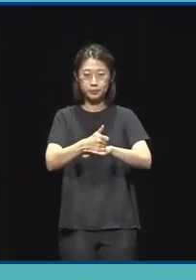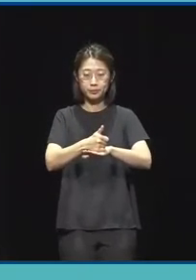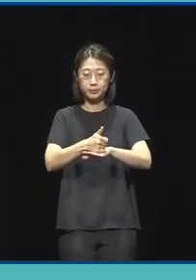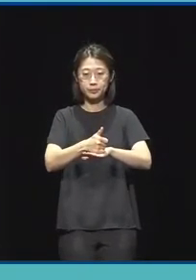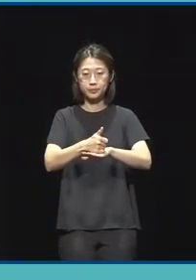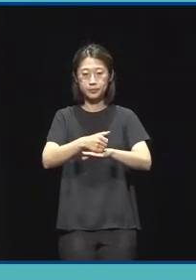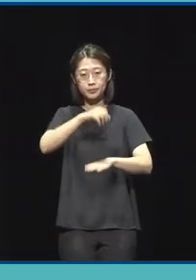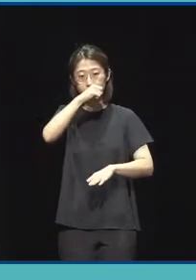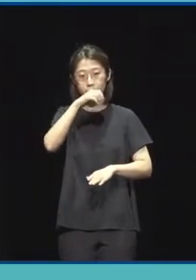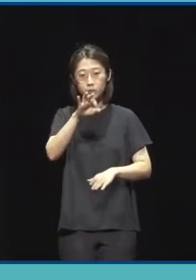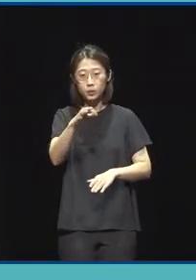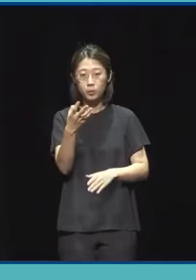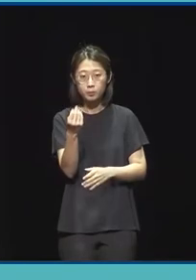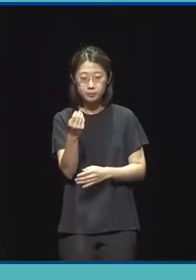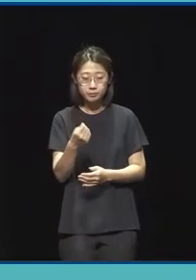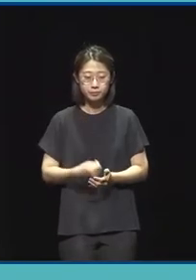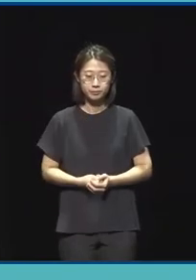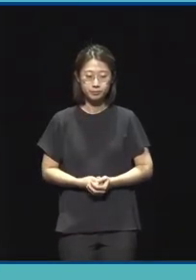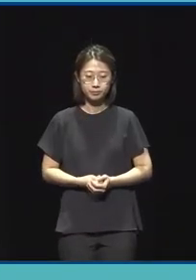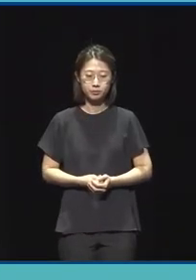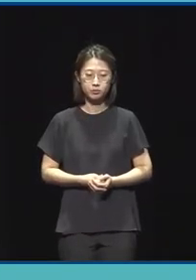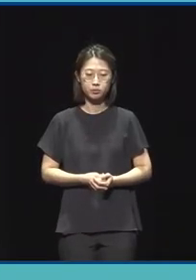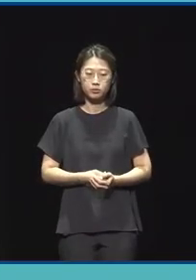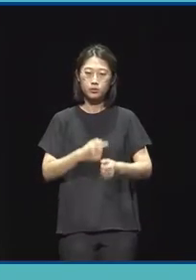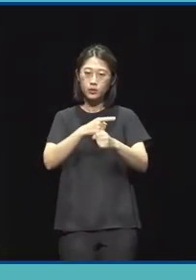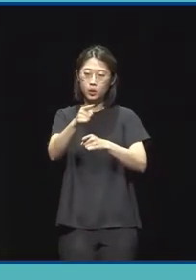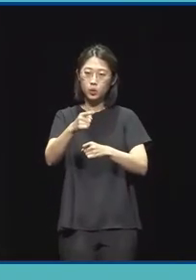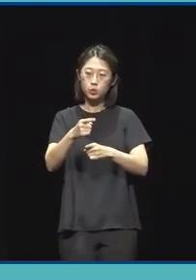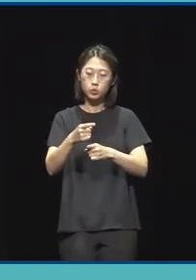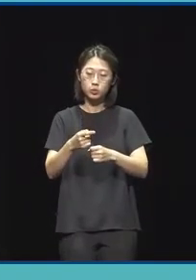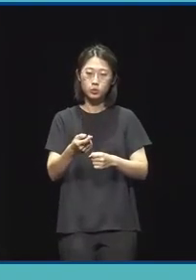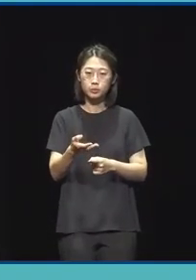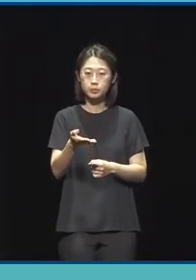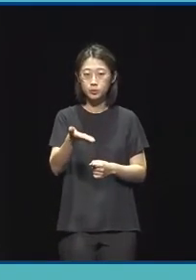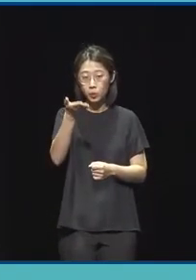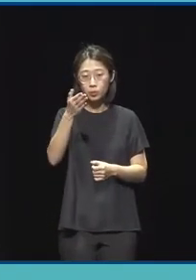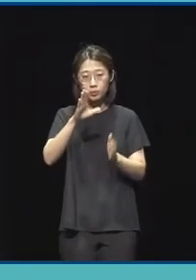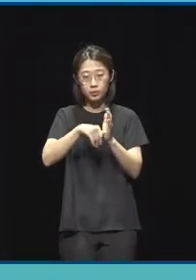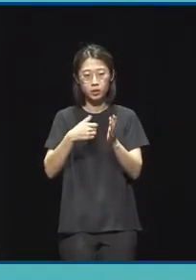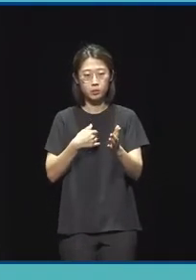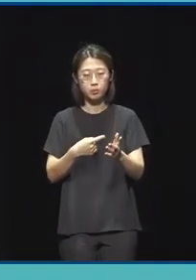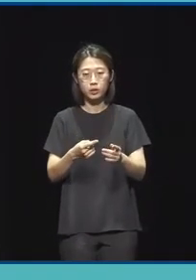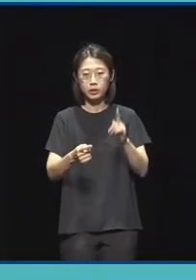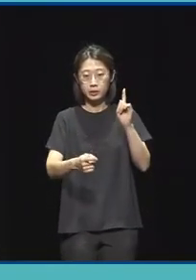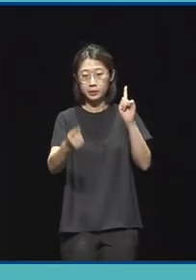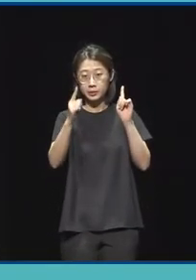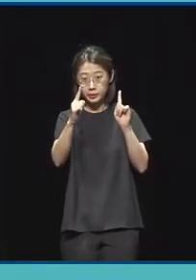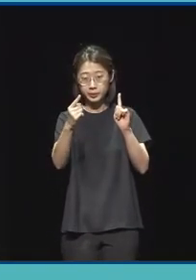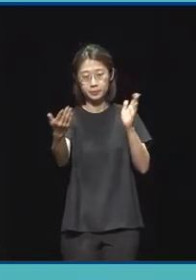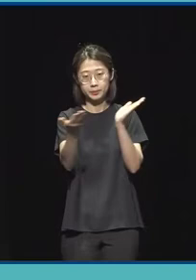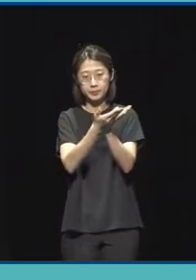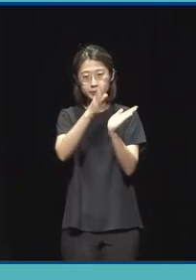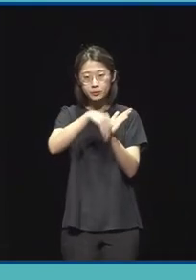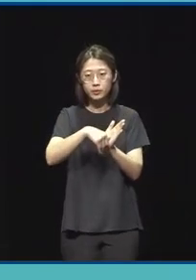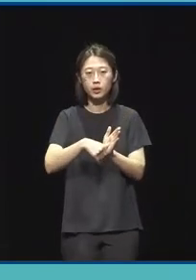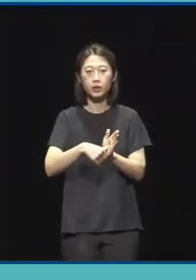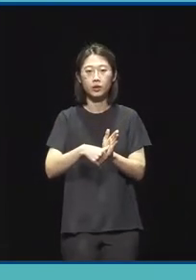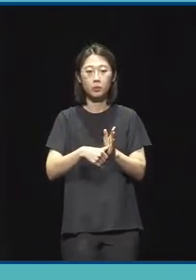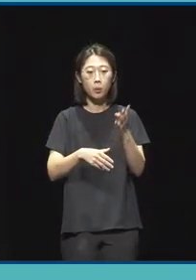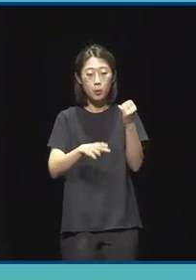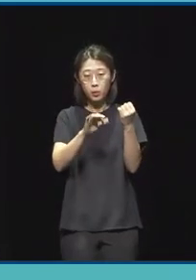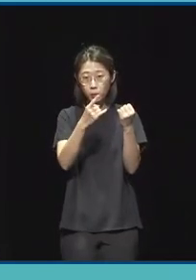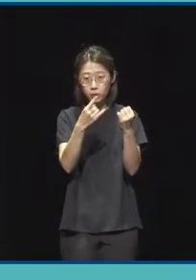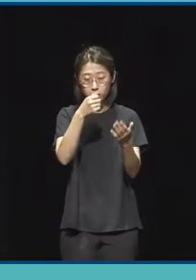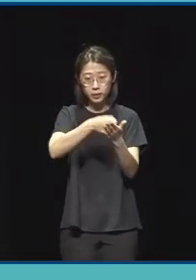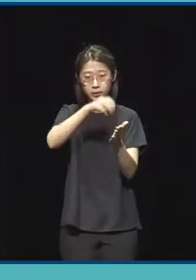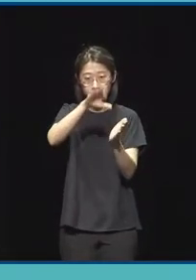말씀드렸다시피 내년도 초쯤에 저희가 수요자를 매칭하는 과정에서 그 횟수가 어떤 최종 결과가 나오면